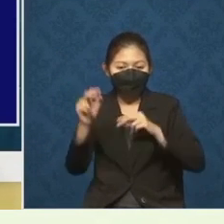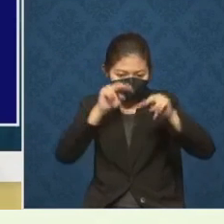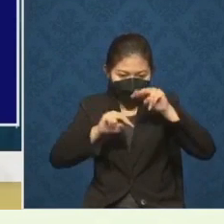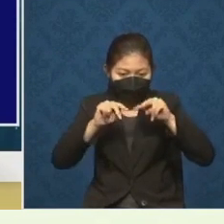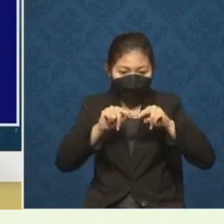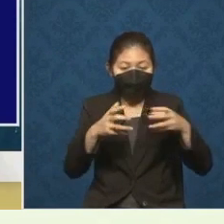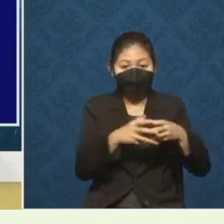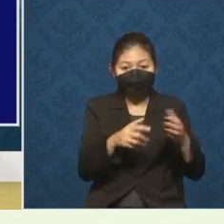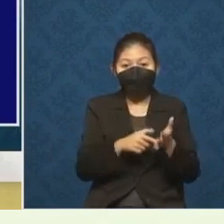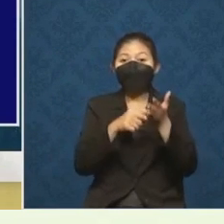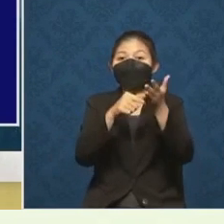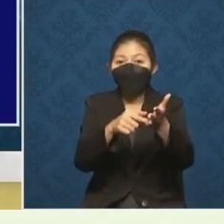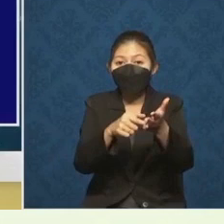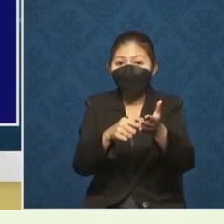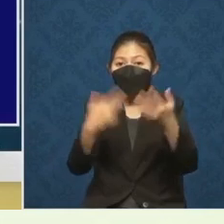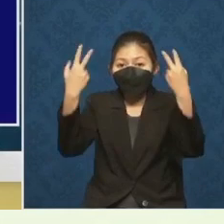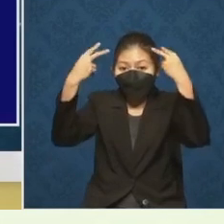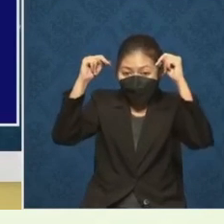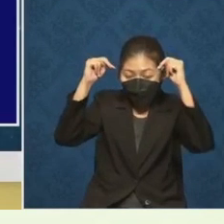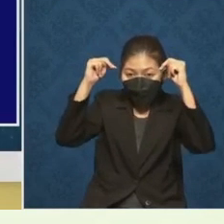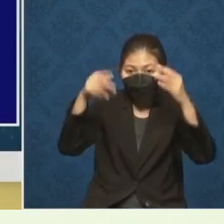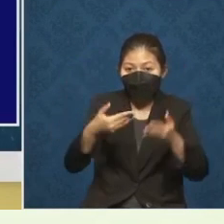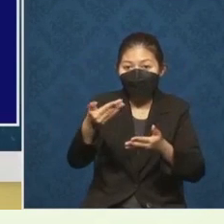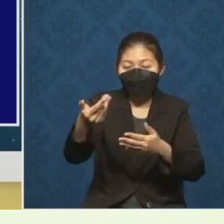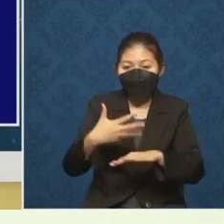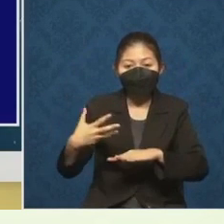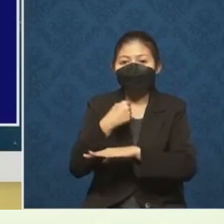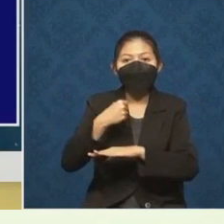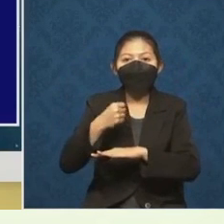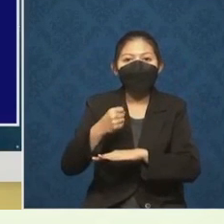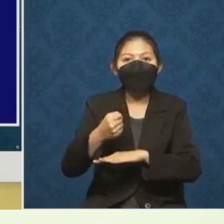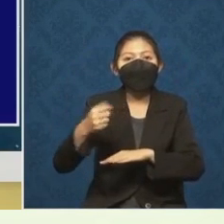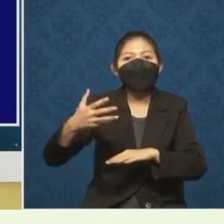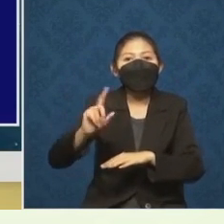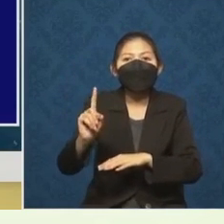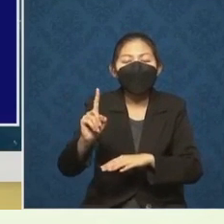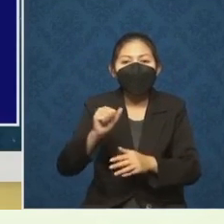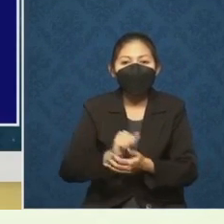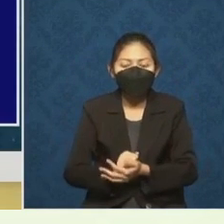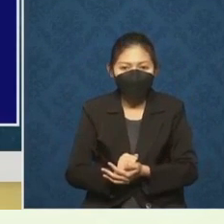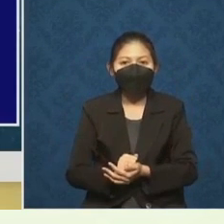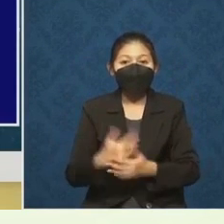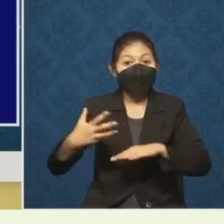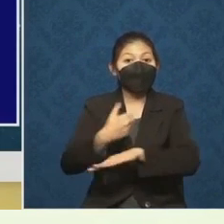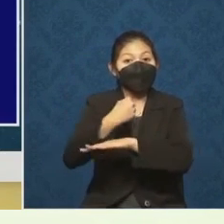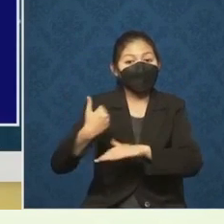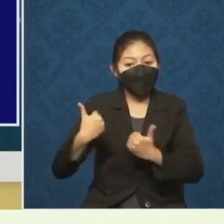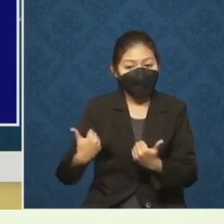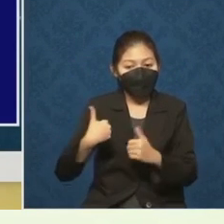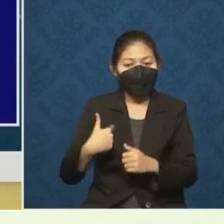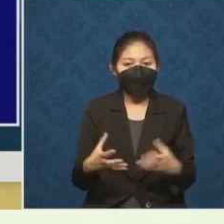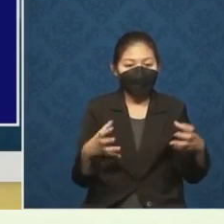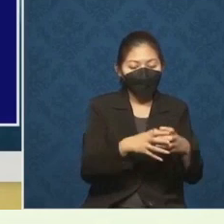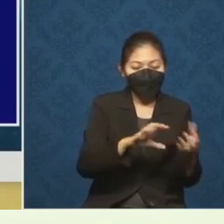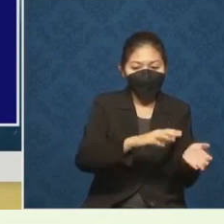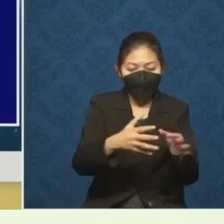อให้คุณเป็นนายกรัฐมนตรีไม่มีอำนาจได้ไงนะครับแต่มีอำนาจขนาดนี้นะพรรคก็จะแตกยับเยินขนาด